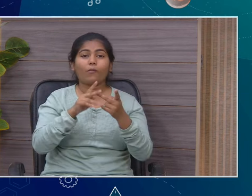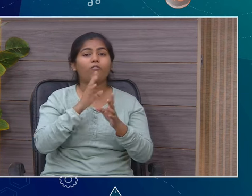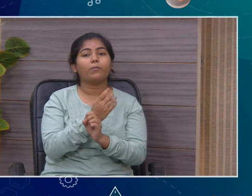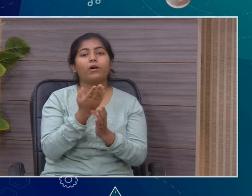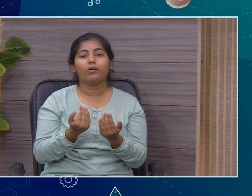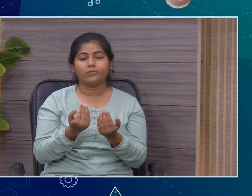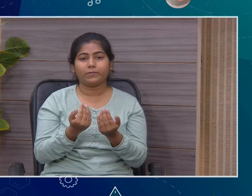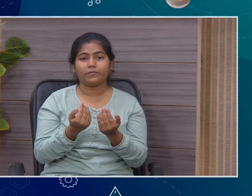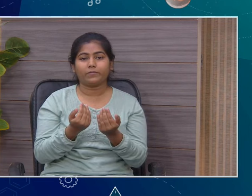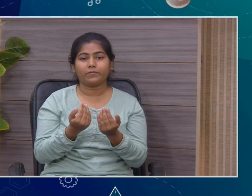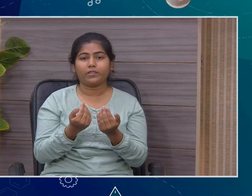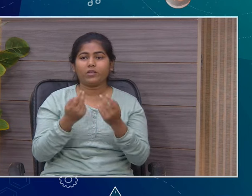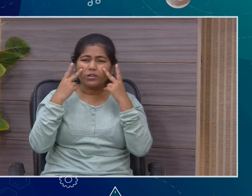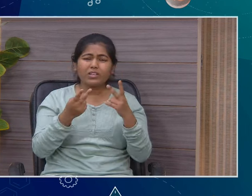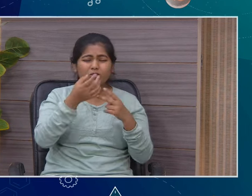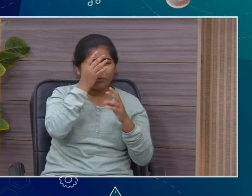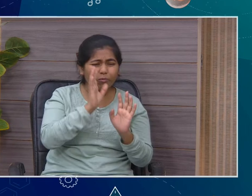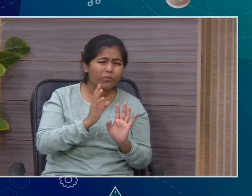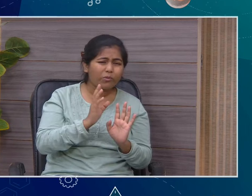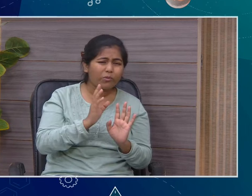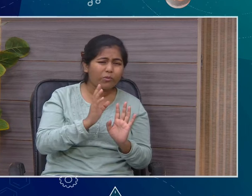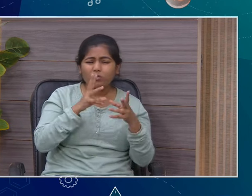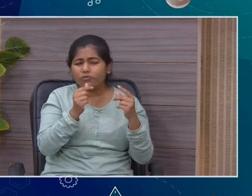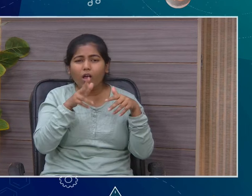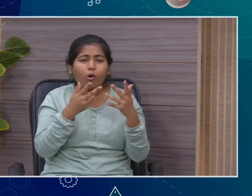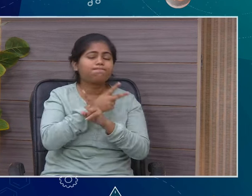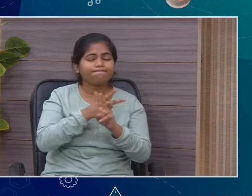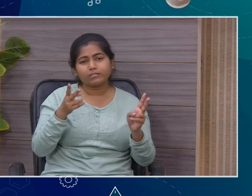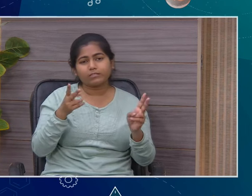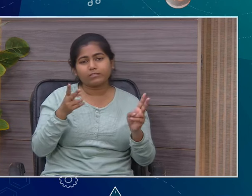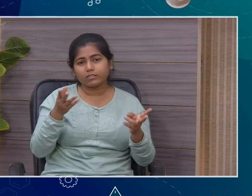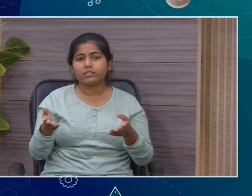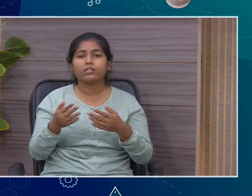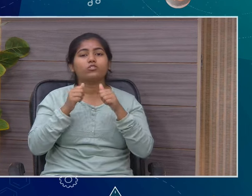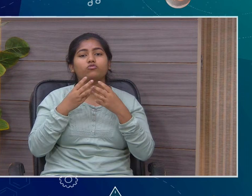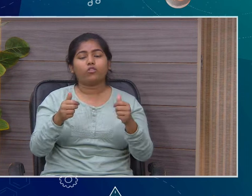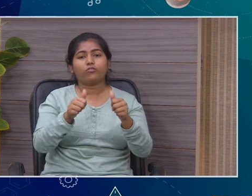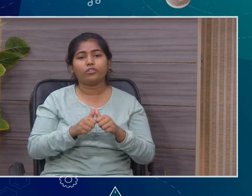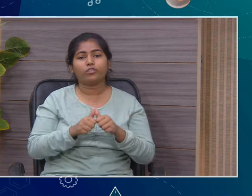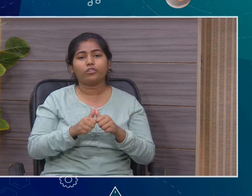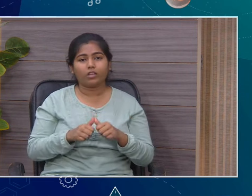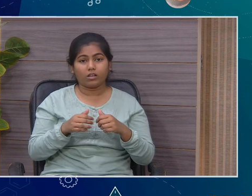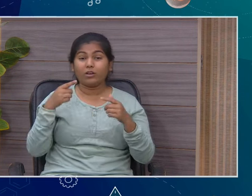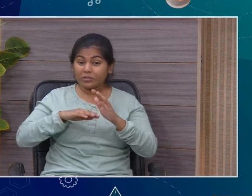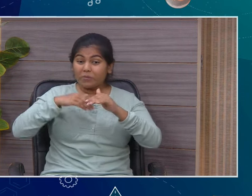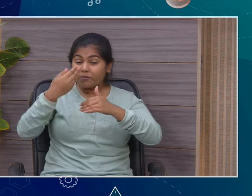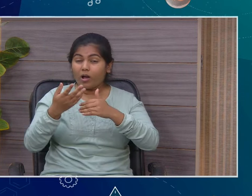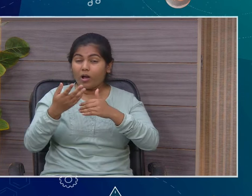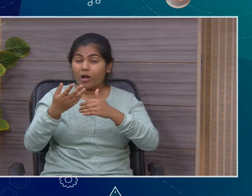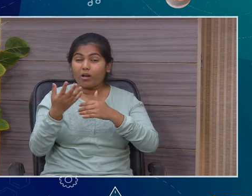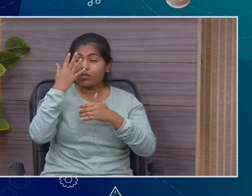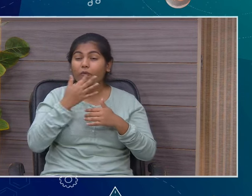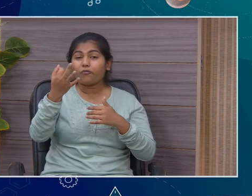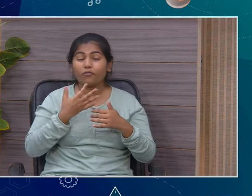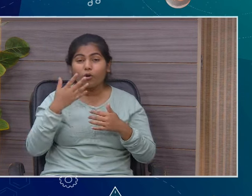देखा जो अनोमलीज आ रही है इसको कैसे हटाया जा सकता है, और इस तरह से लगाने पर उन्होंने एक बेहद ही खूबसूरत